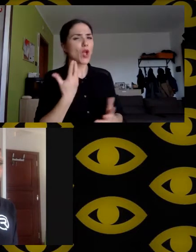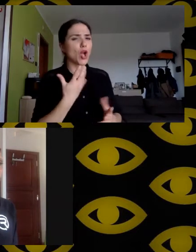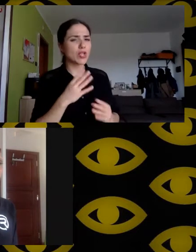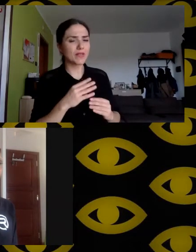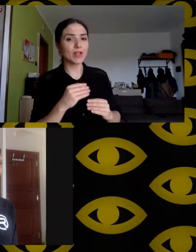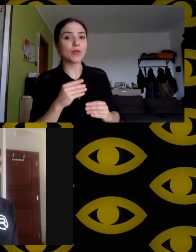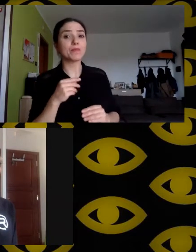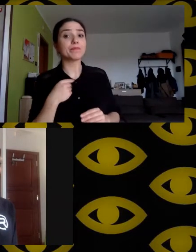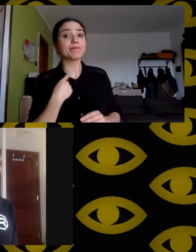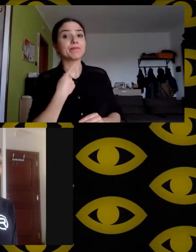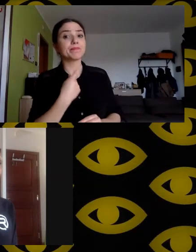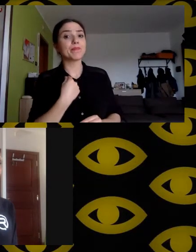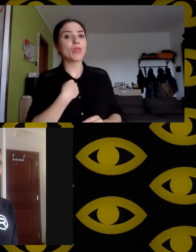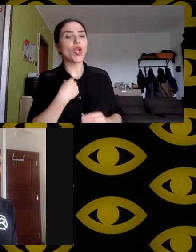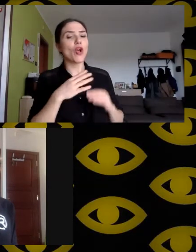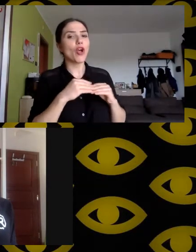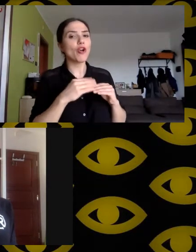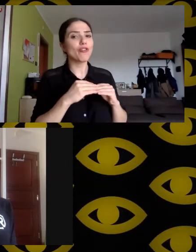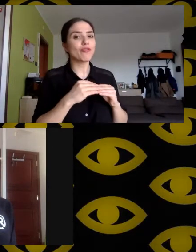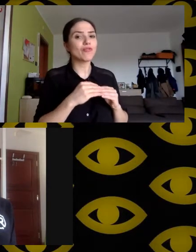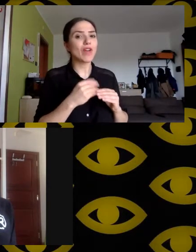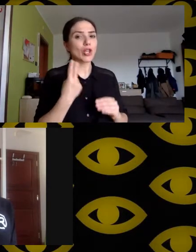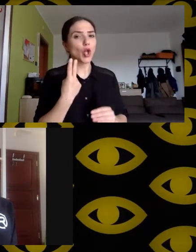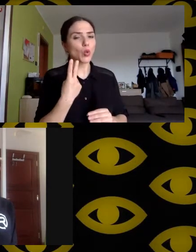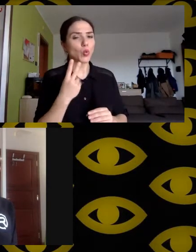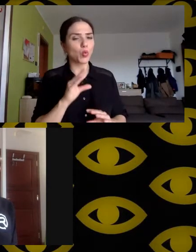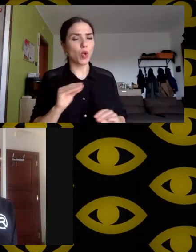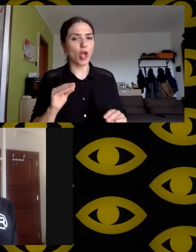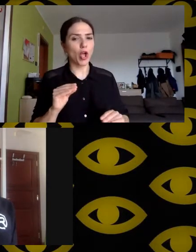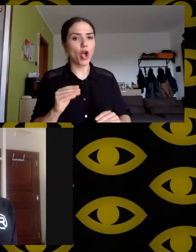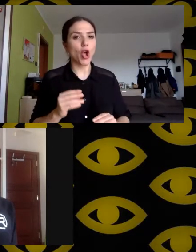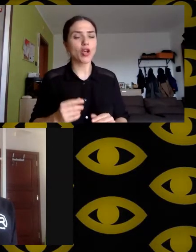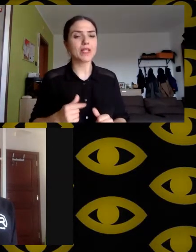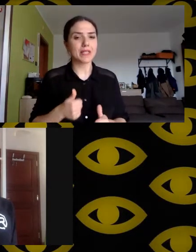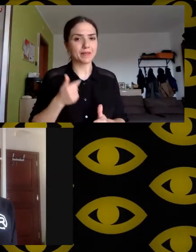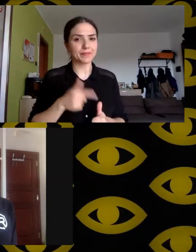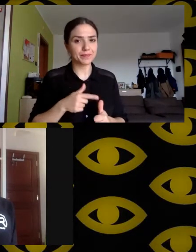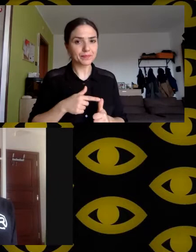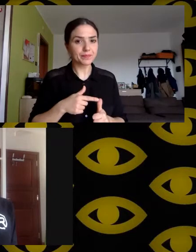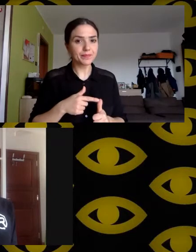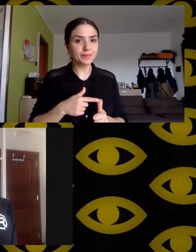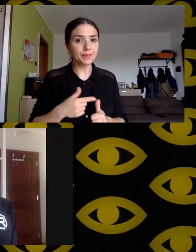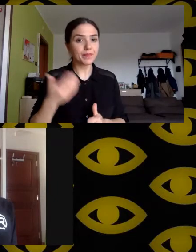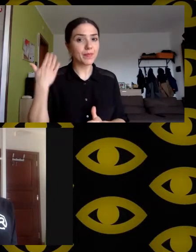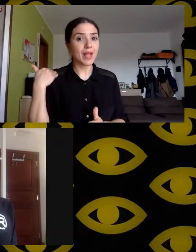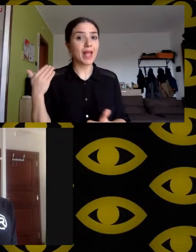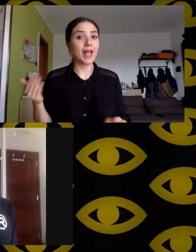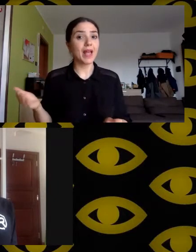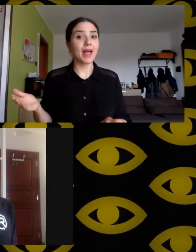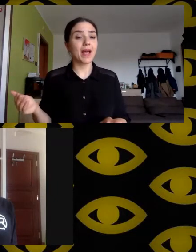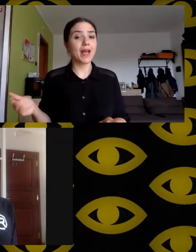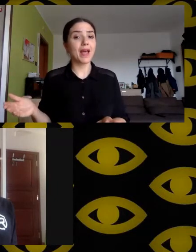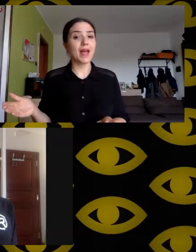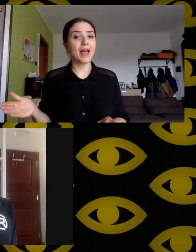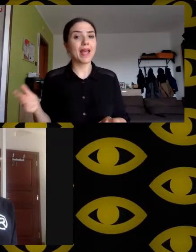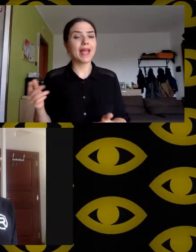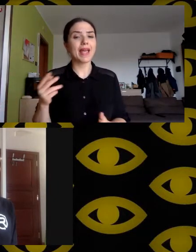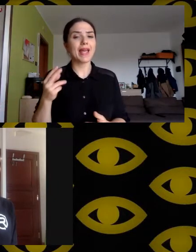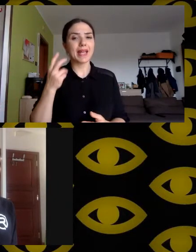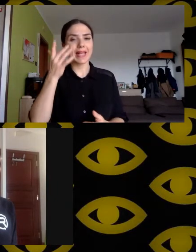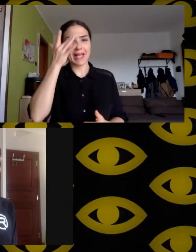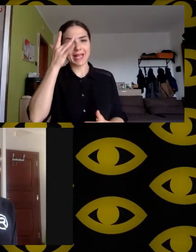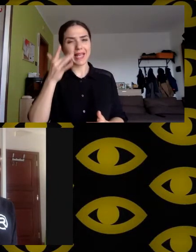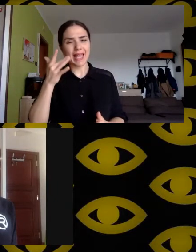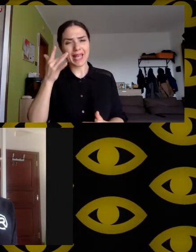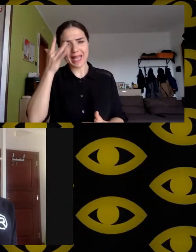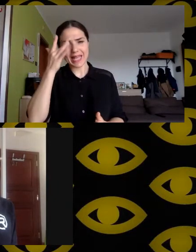hanno veramente emozionato come donna, devo dire. Allora, noi abbiamo raccolto tantissimo, cioè la Christian Blind Mission è